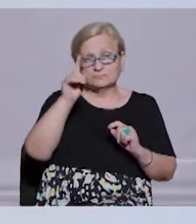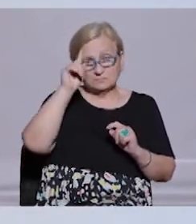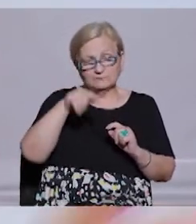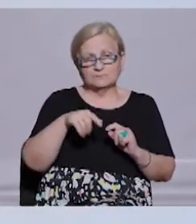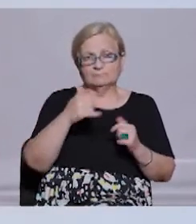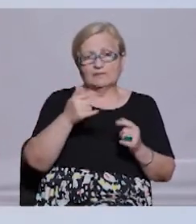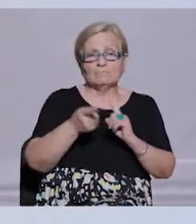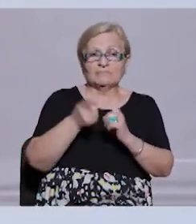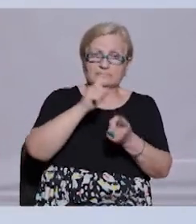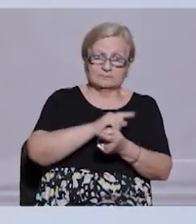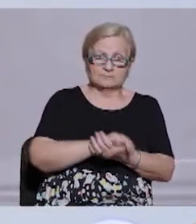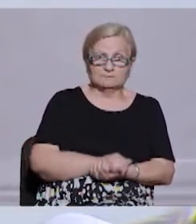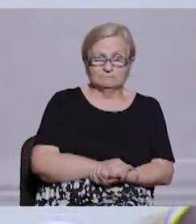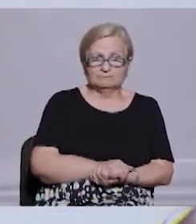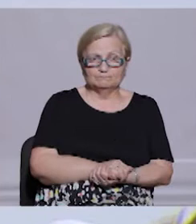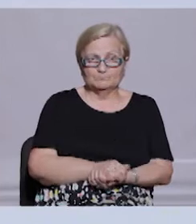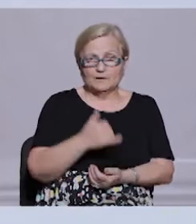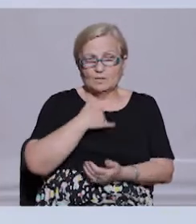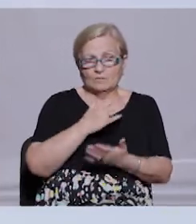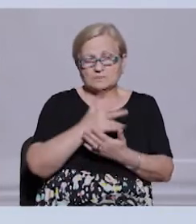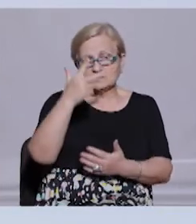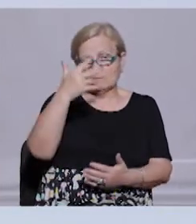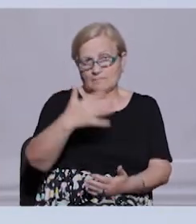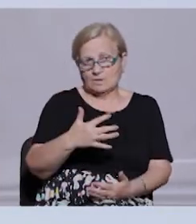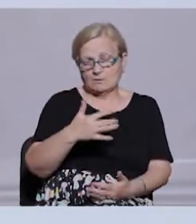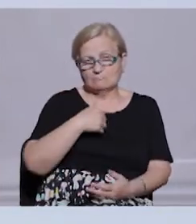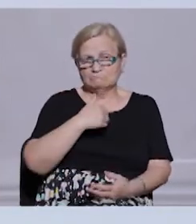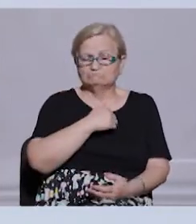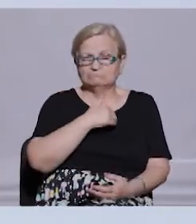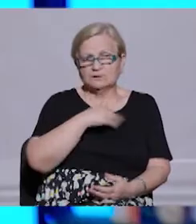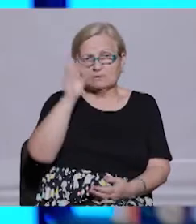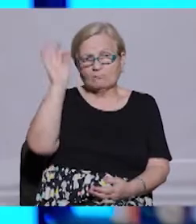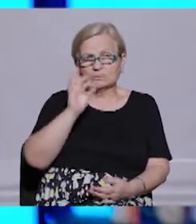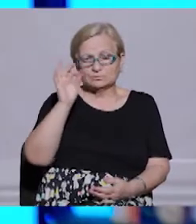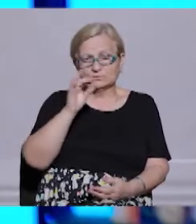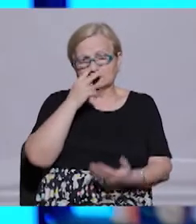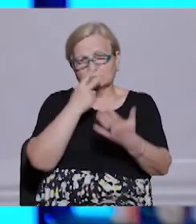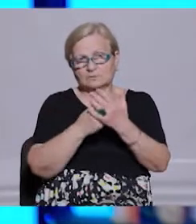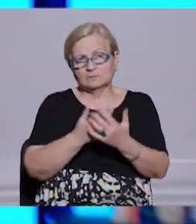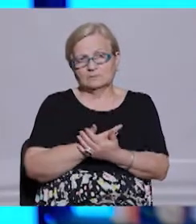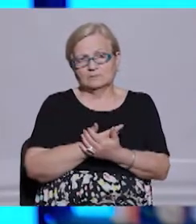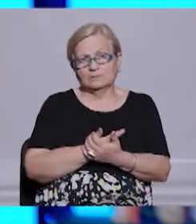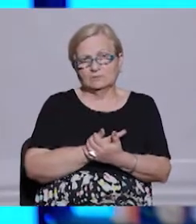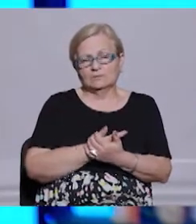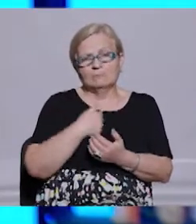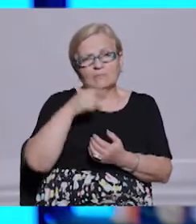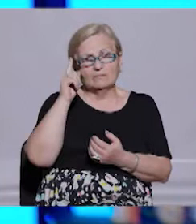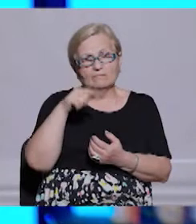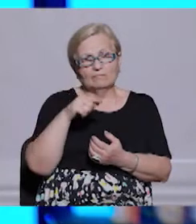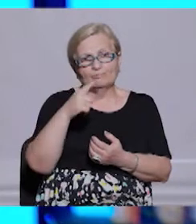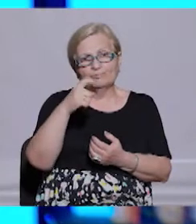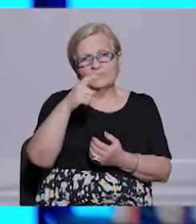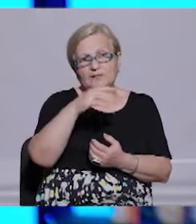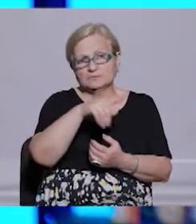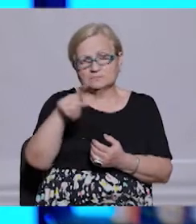უკუღმა, პირიქით. თქვა გვაქვს 3/5 და მინდა წარმოვადგინო პროცენტის სახით. განმარტების თანახმად მე ვიცი რომ მე